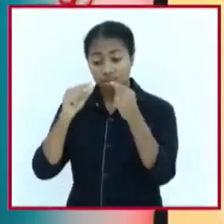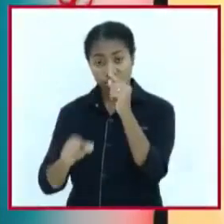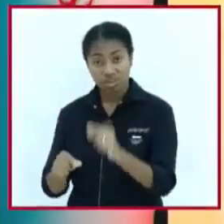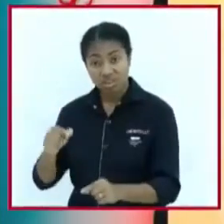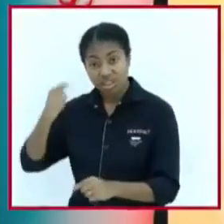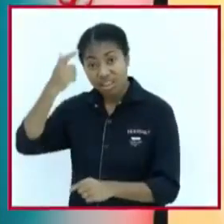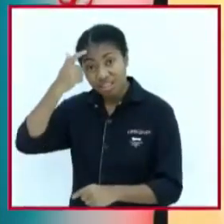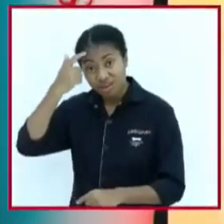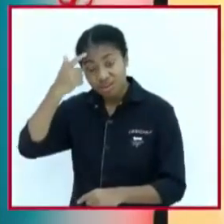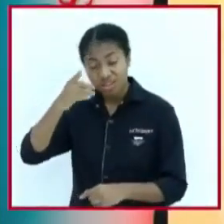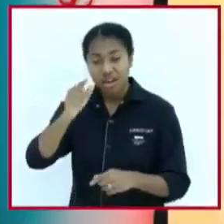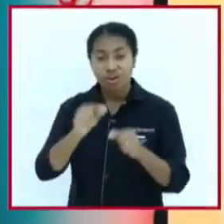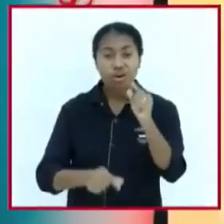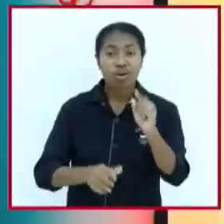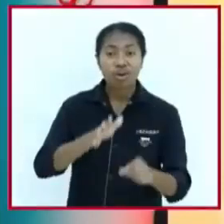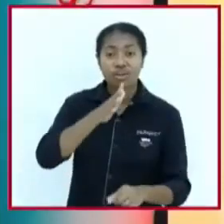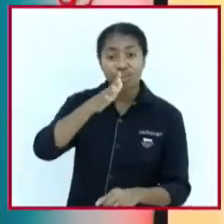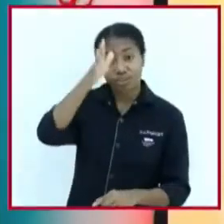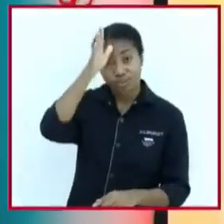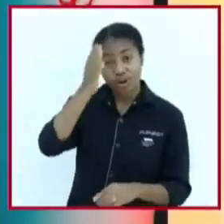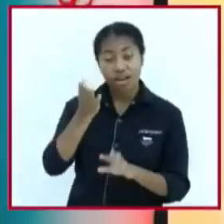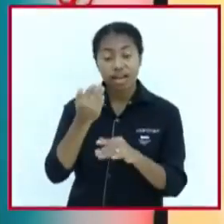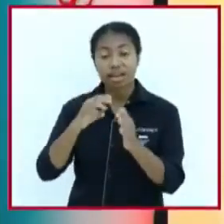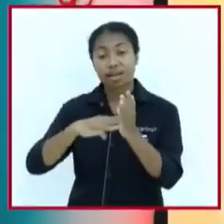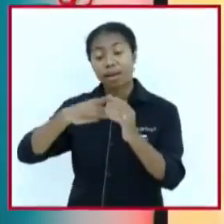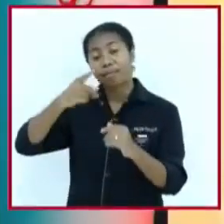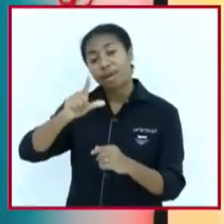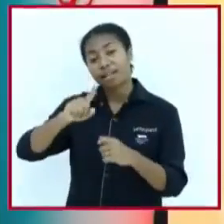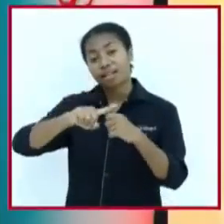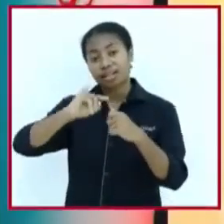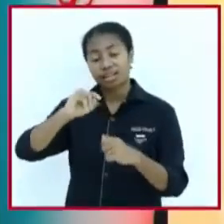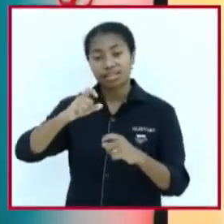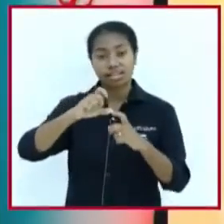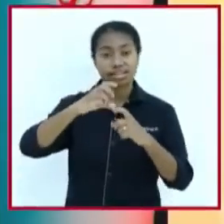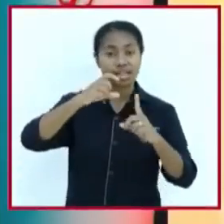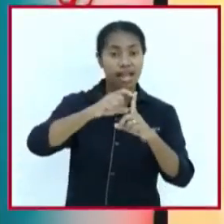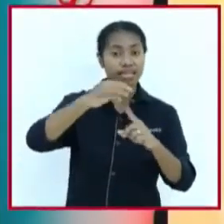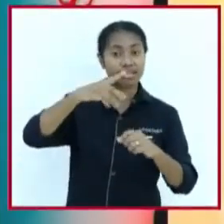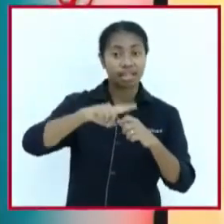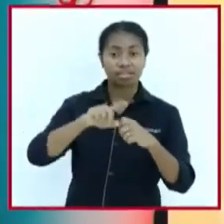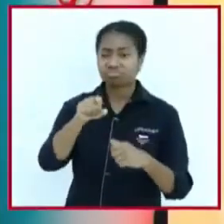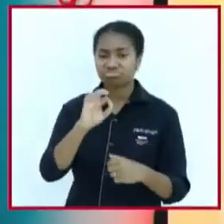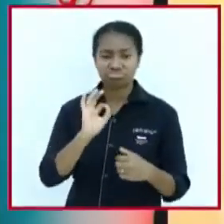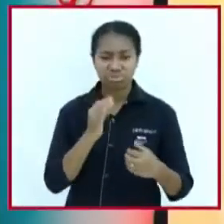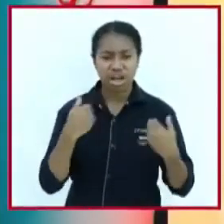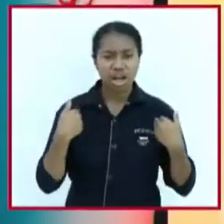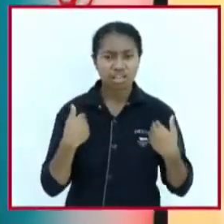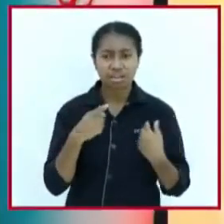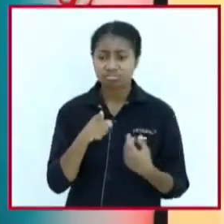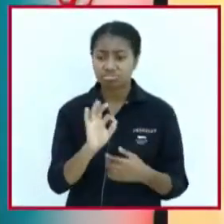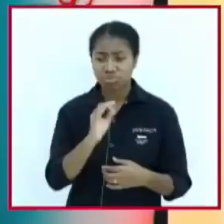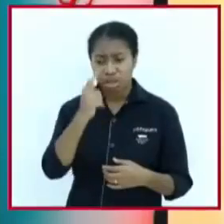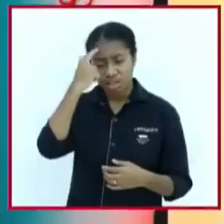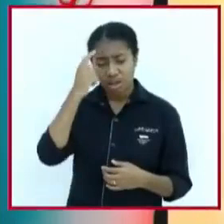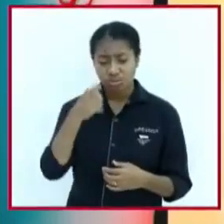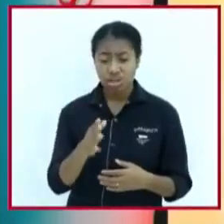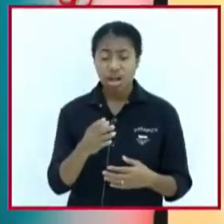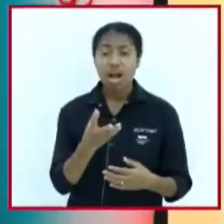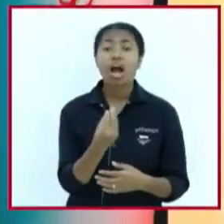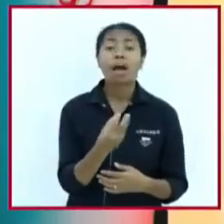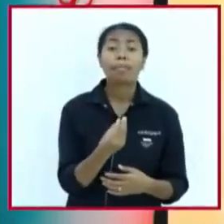orang tua melkisedek atau Darimana asalnya dan tidak ada yang tahu kapan dia lahir Kapan kiamat